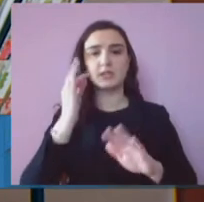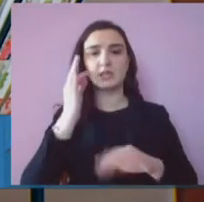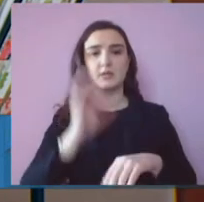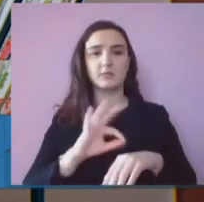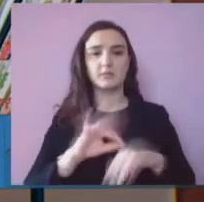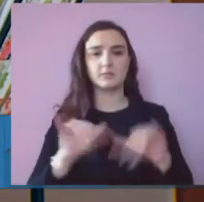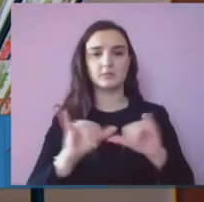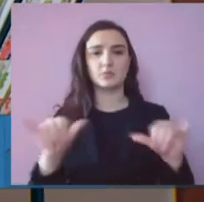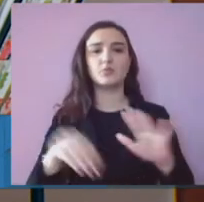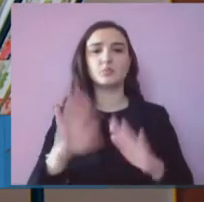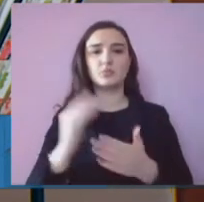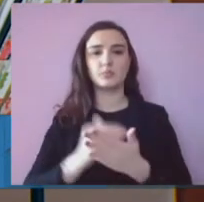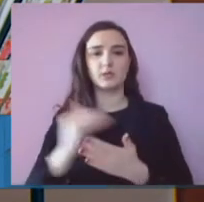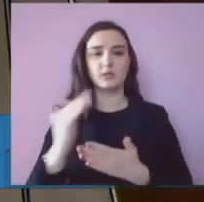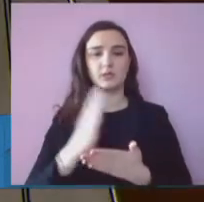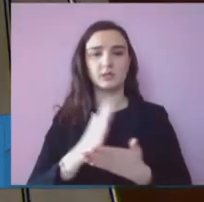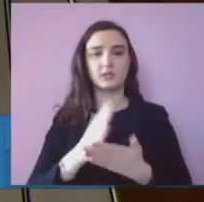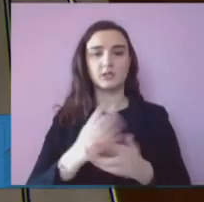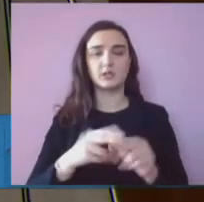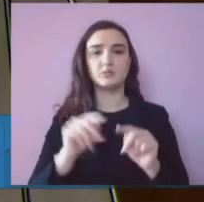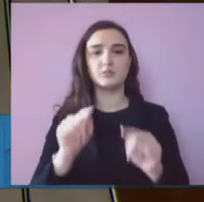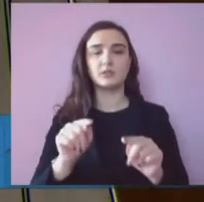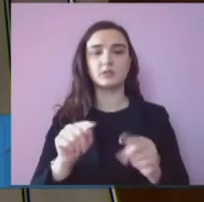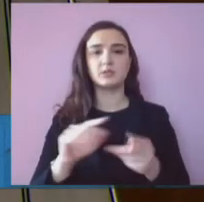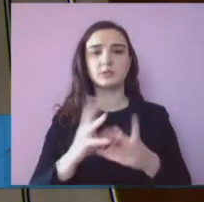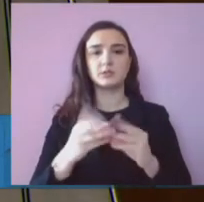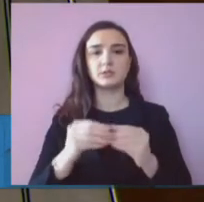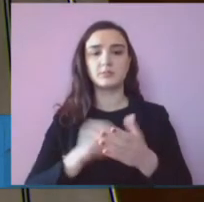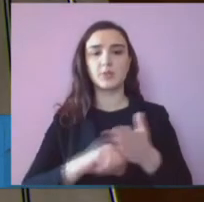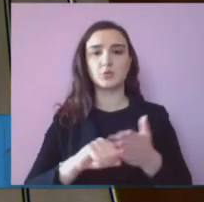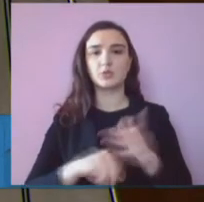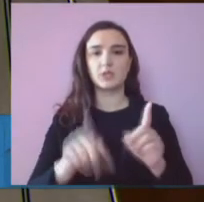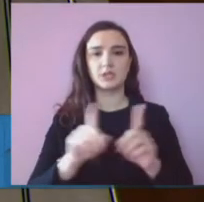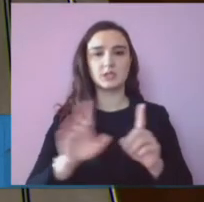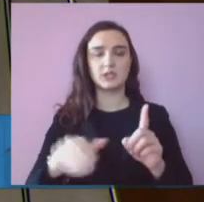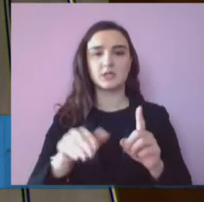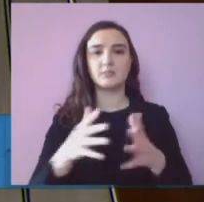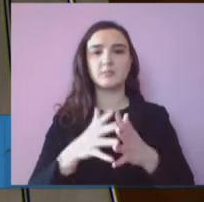მაღალი. ასეთ შემთხვევაში თუ ესეთი ფაქტორები არ არის, მეტი იმის